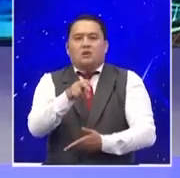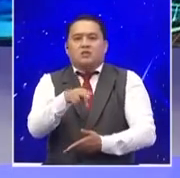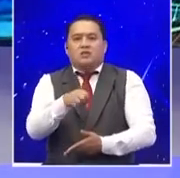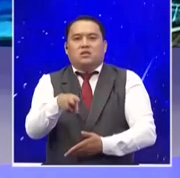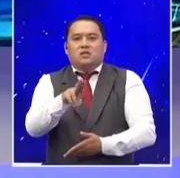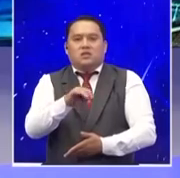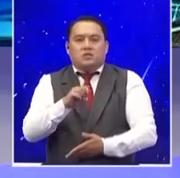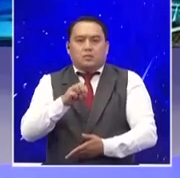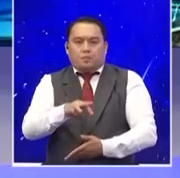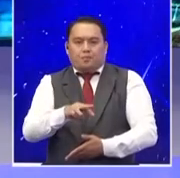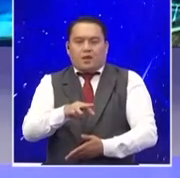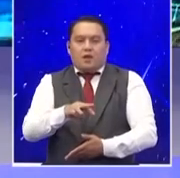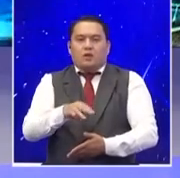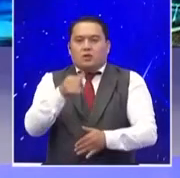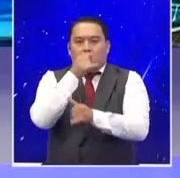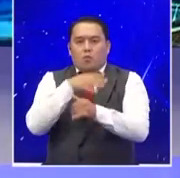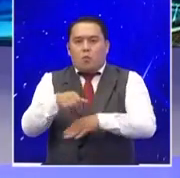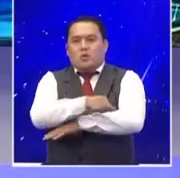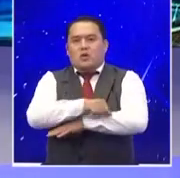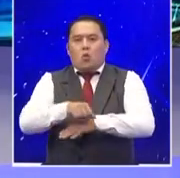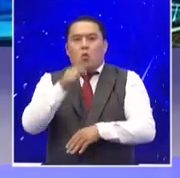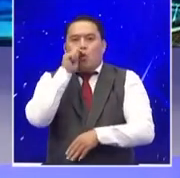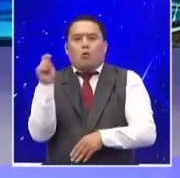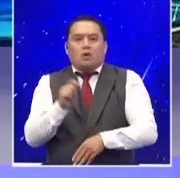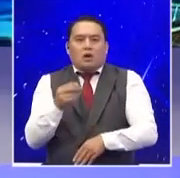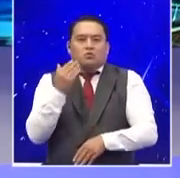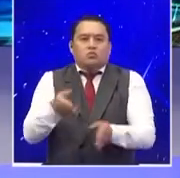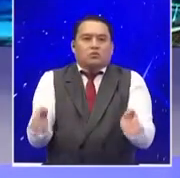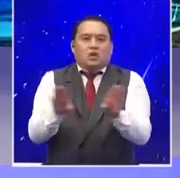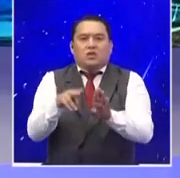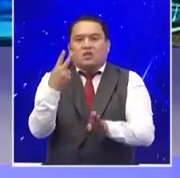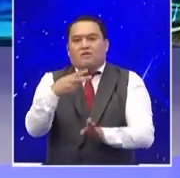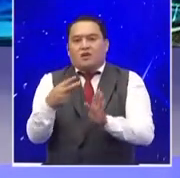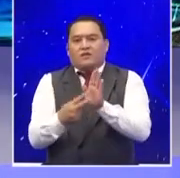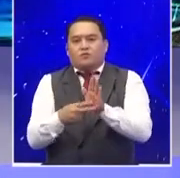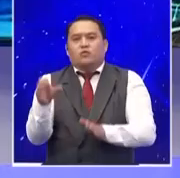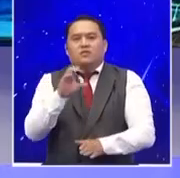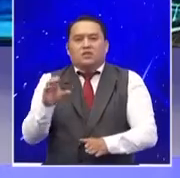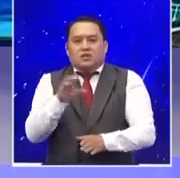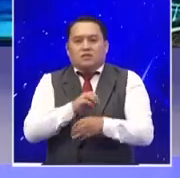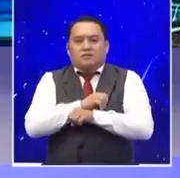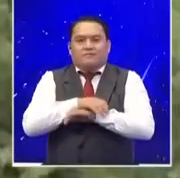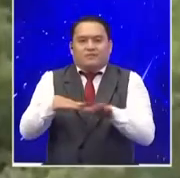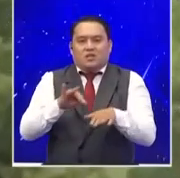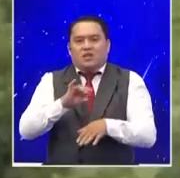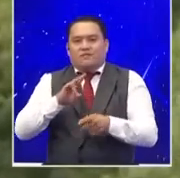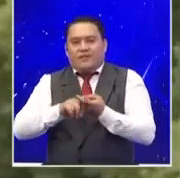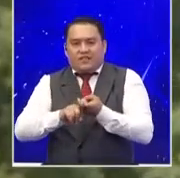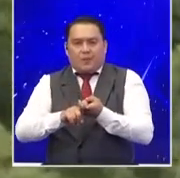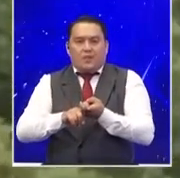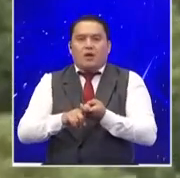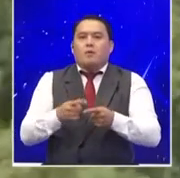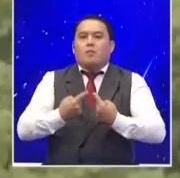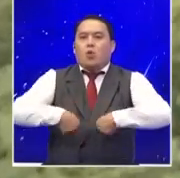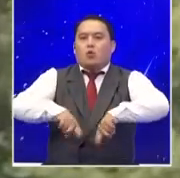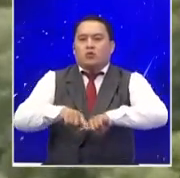Раби Нахмана. Хасиды не могут пересечь границу Украины, так как она закрыта до 28 сентября из-за распространения коронавирусной инфекции.